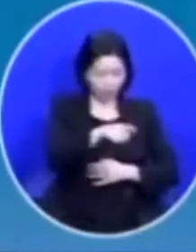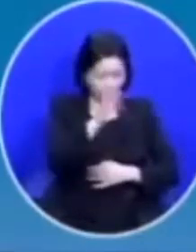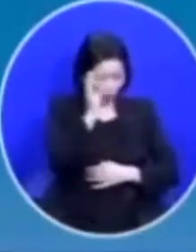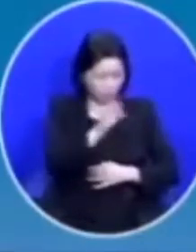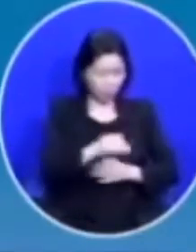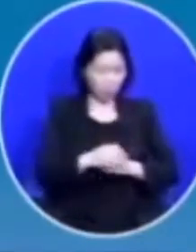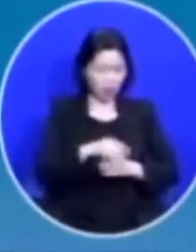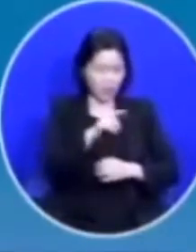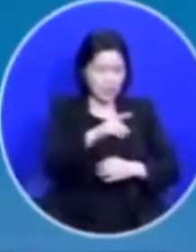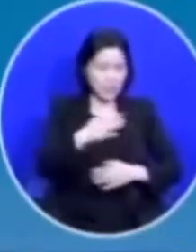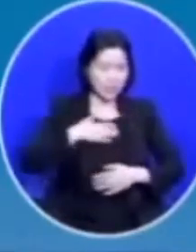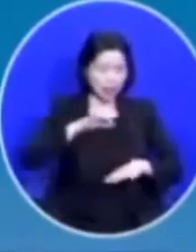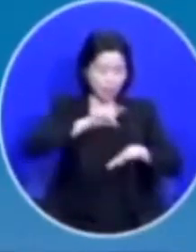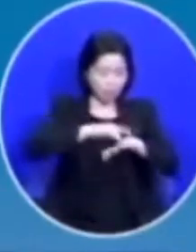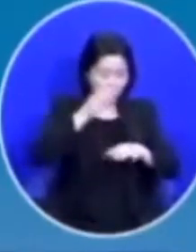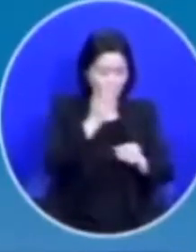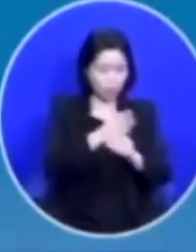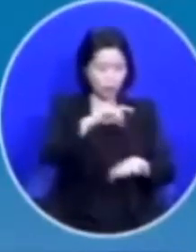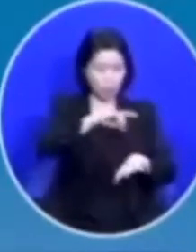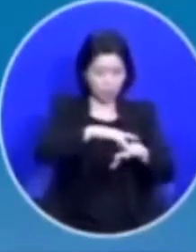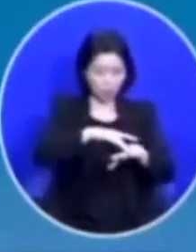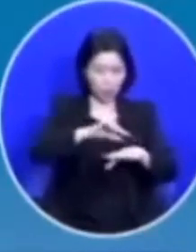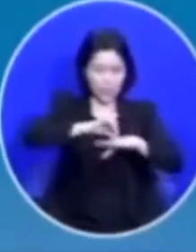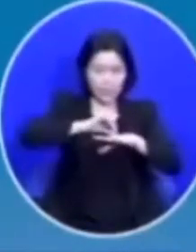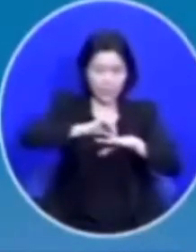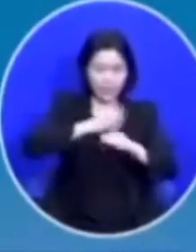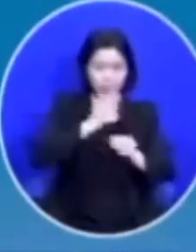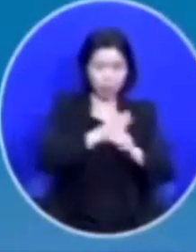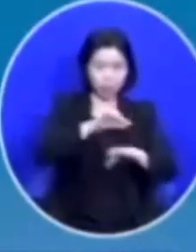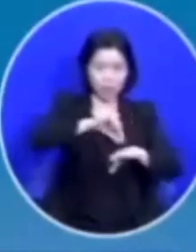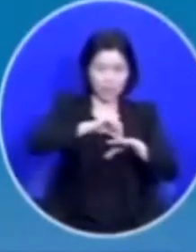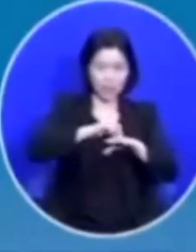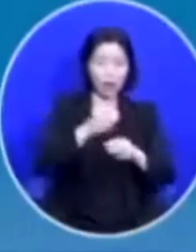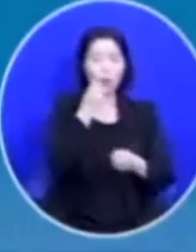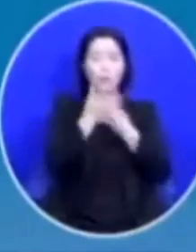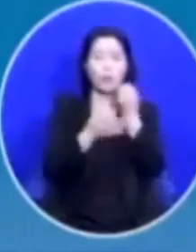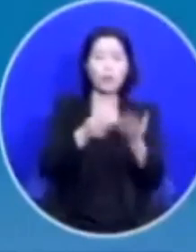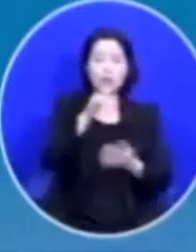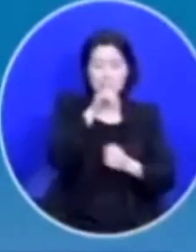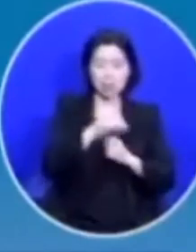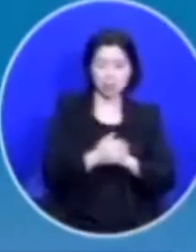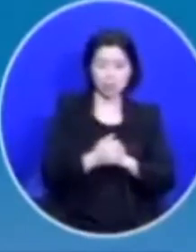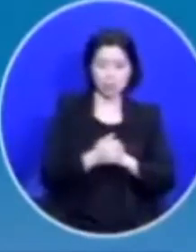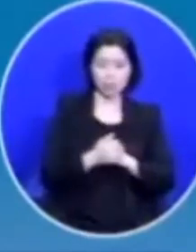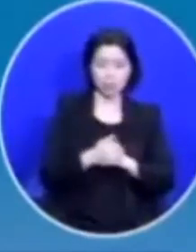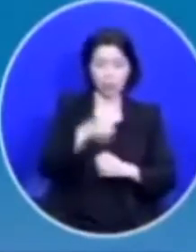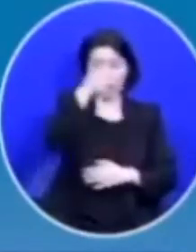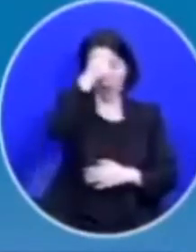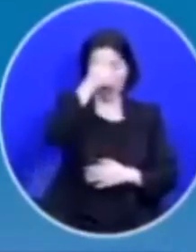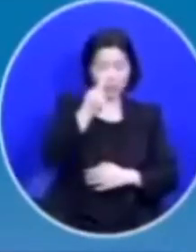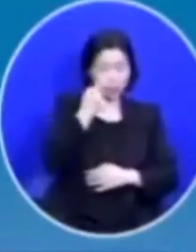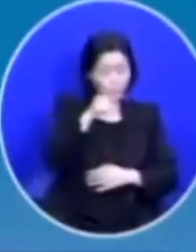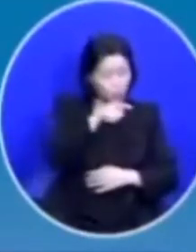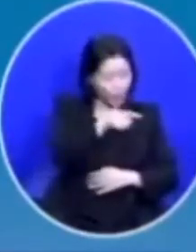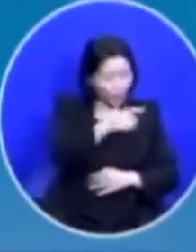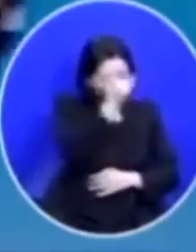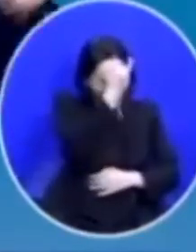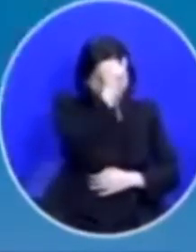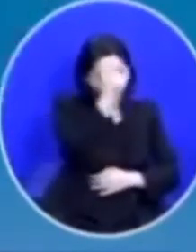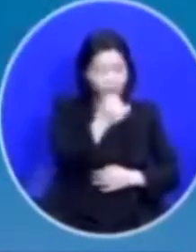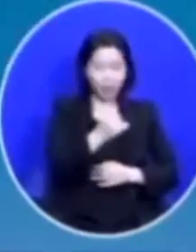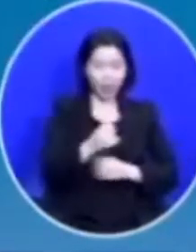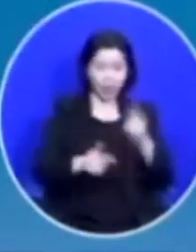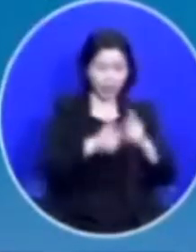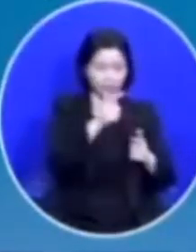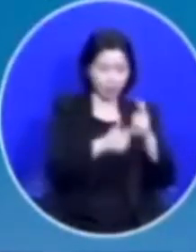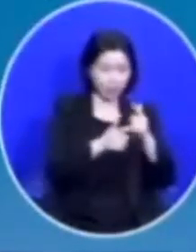이는 내 뼈 중에 뼈요 살 중의 살이라 고 그렇게 고백했습니다 아담의 눈에는 하와가 맘으로